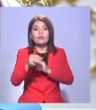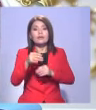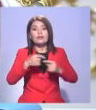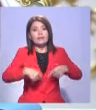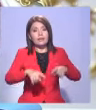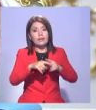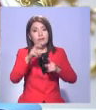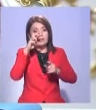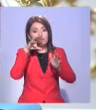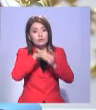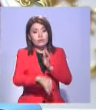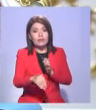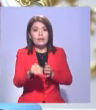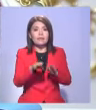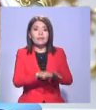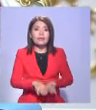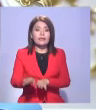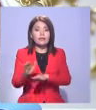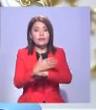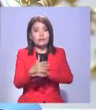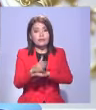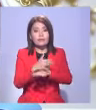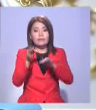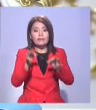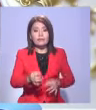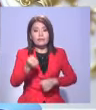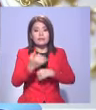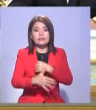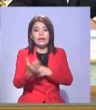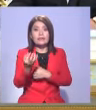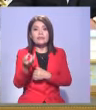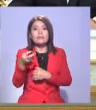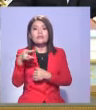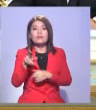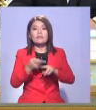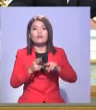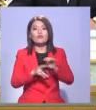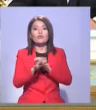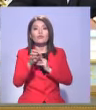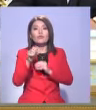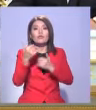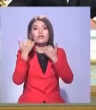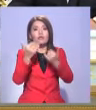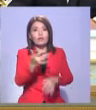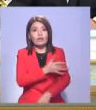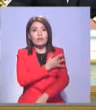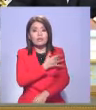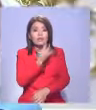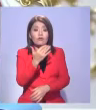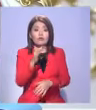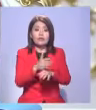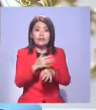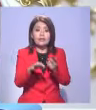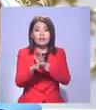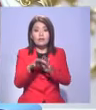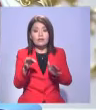ұйымға мүше елдер бойынша біркелкі бөлу және Орталық Азияның барлық мемлекетінің өкілдері арасынан олардың қызметкерлерін жасақтау